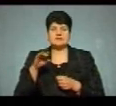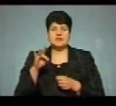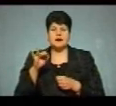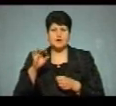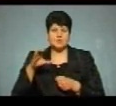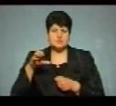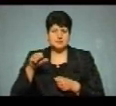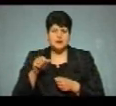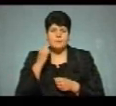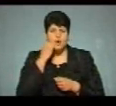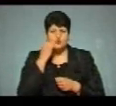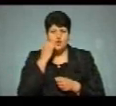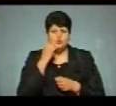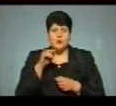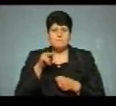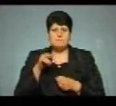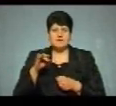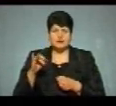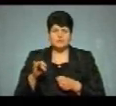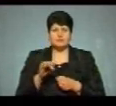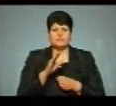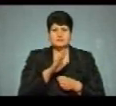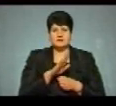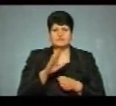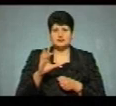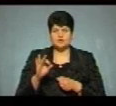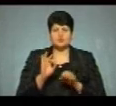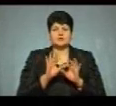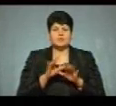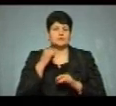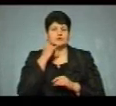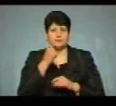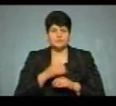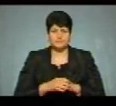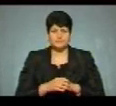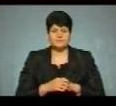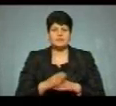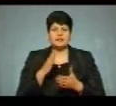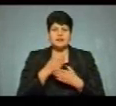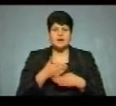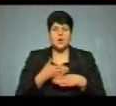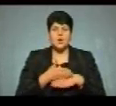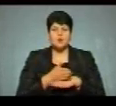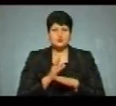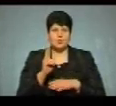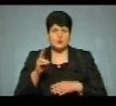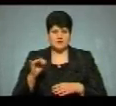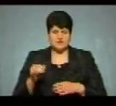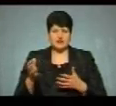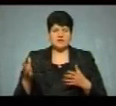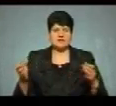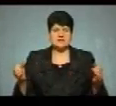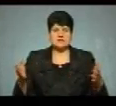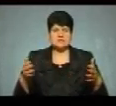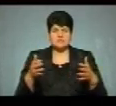Божої Матері Московського патріархату Василь Васильчук телефоном коментує цю ситуацію так. Її розкольники взяли, зібрали